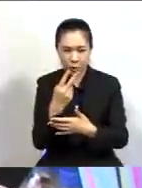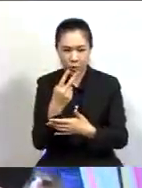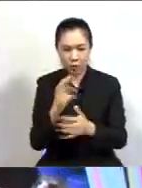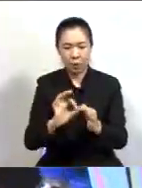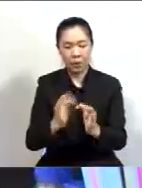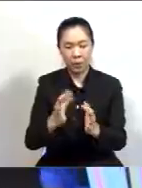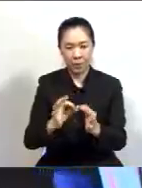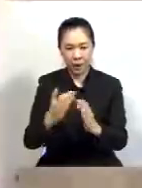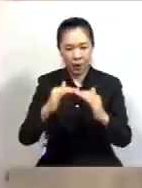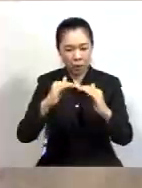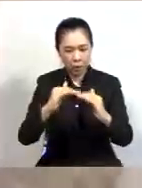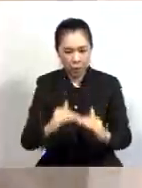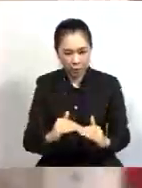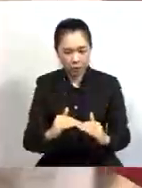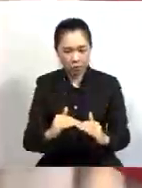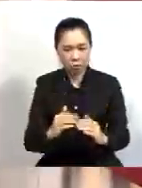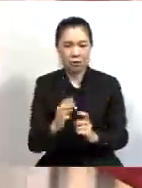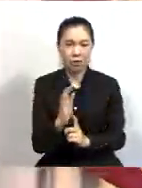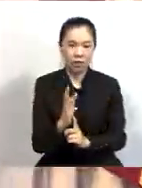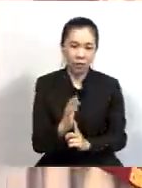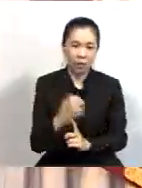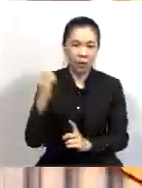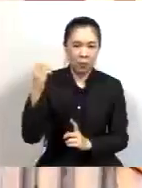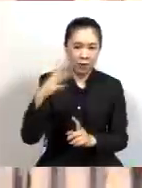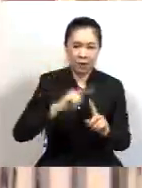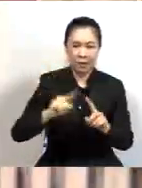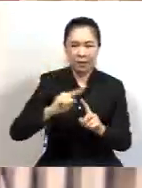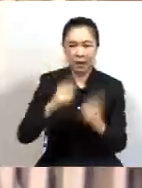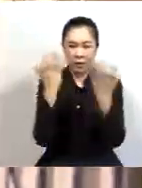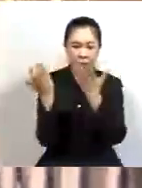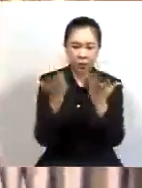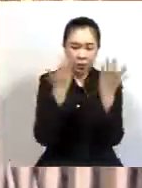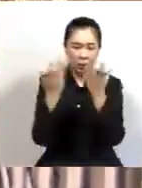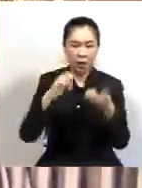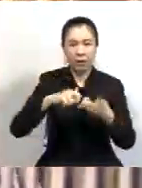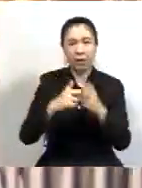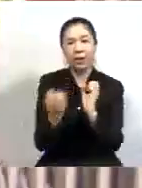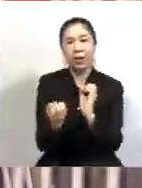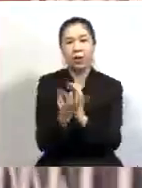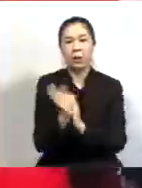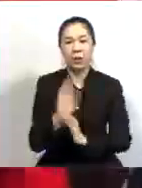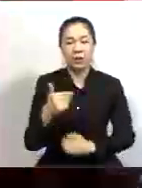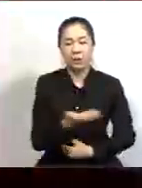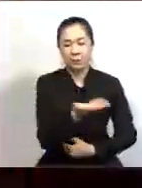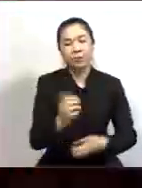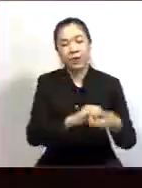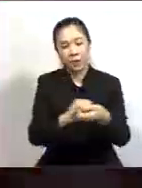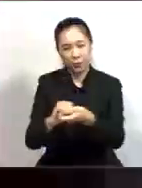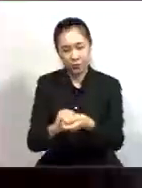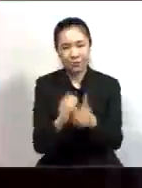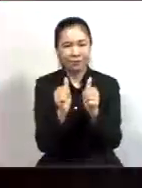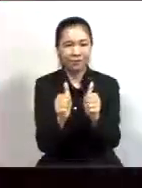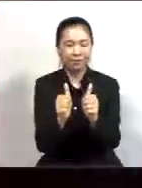เผาลดแหล่งกำเนิดควันไฟเพื่อลดมลพิษทางอากาศซึ่งพบว่าส่วนใหญ่ก็ให้ความร่วมมือเป็นอย่างดี